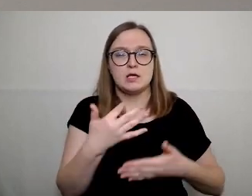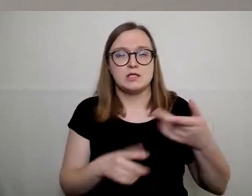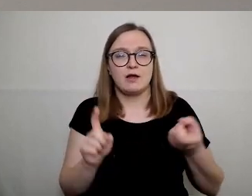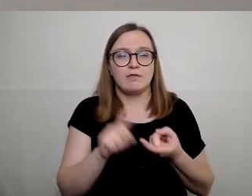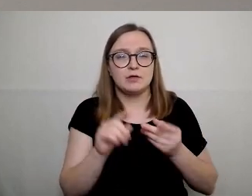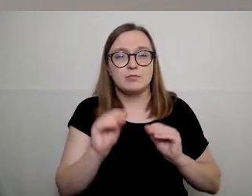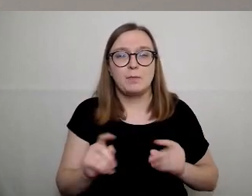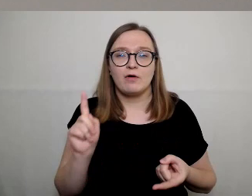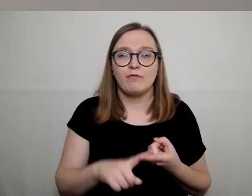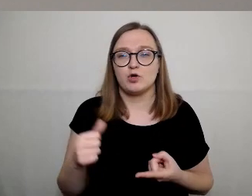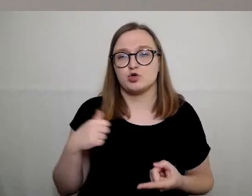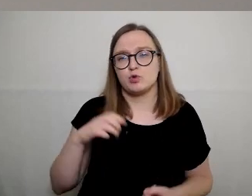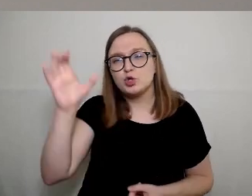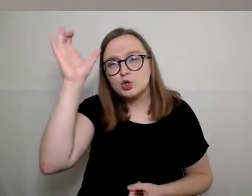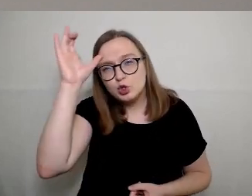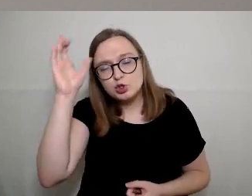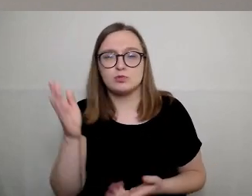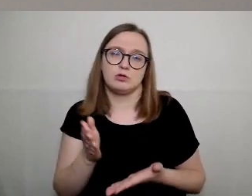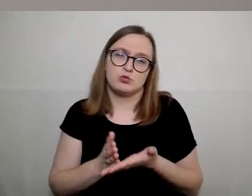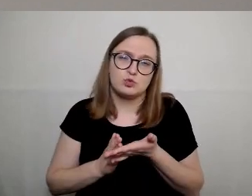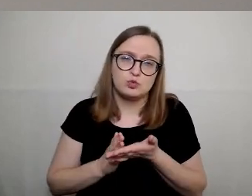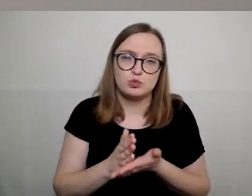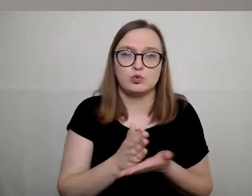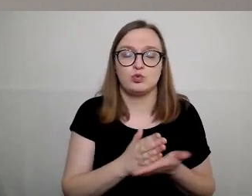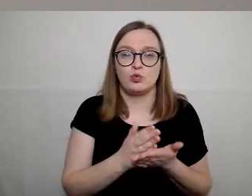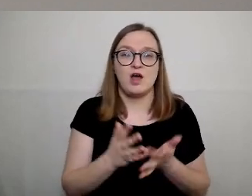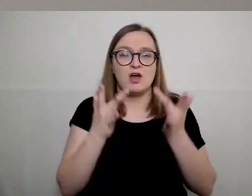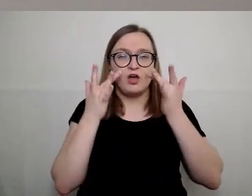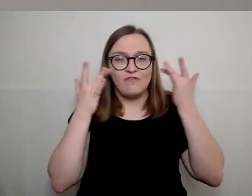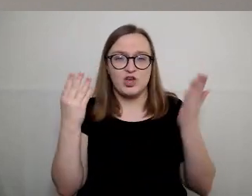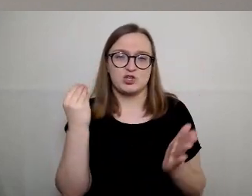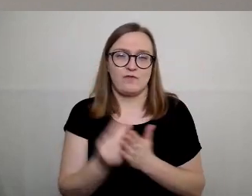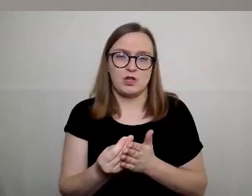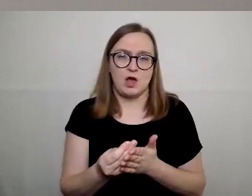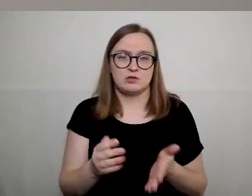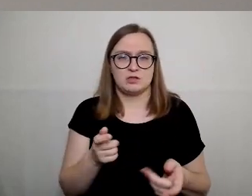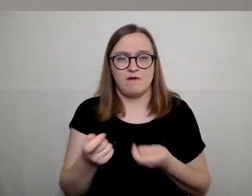stabilumu, tvarkingų viešų finansų valdymu,